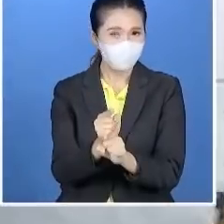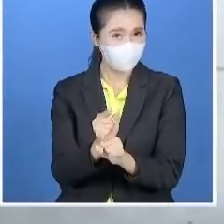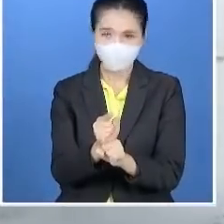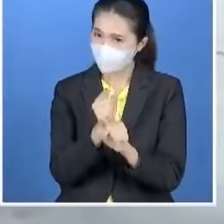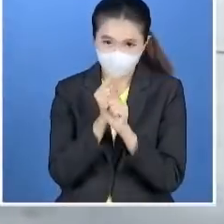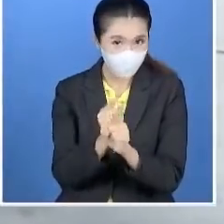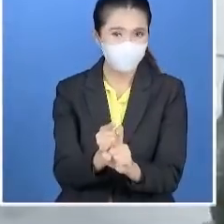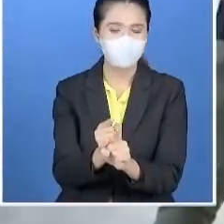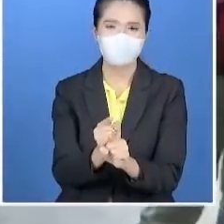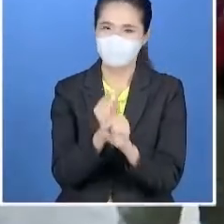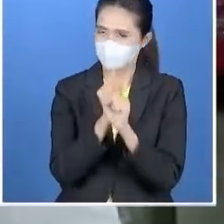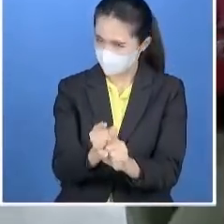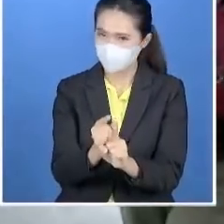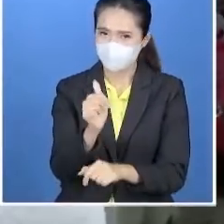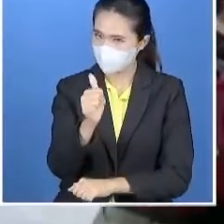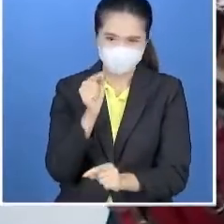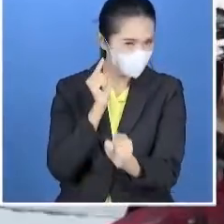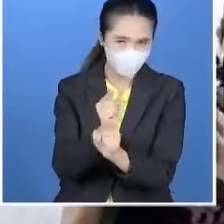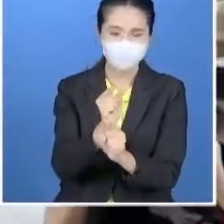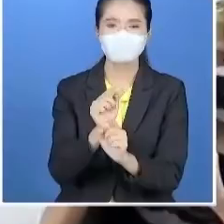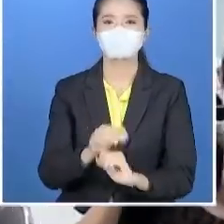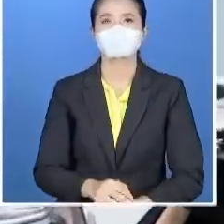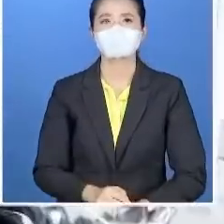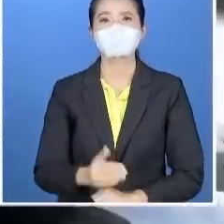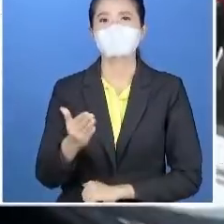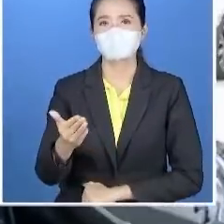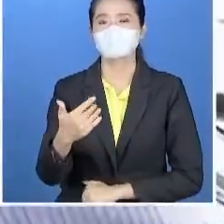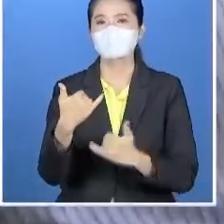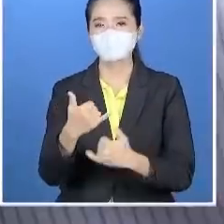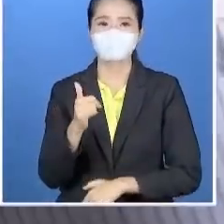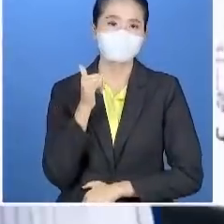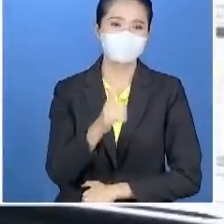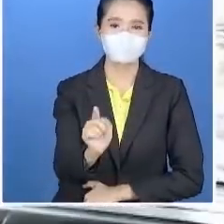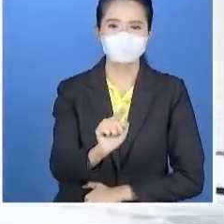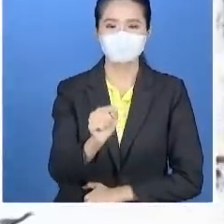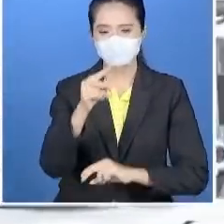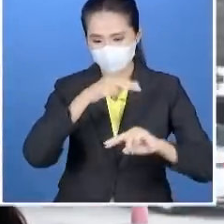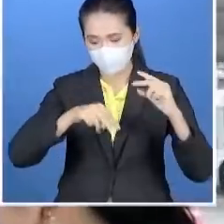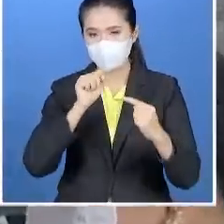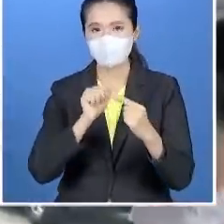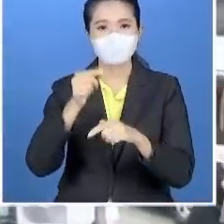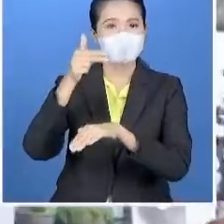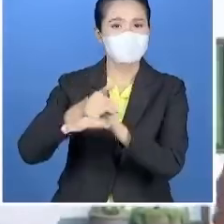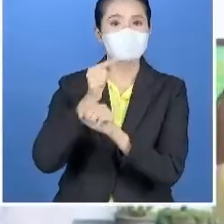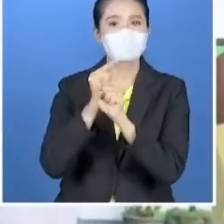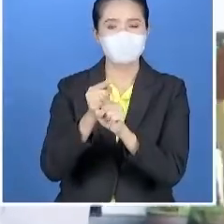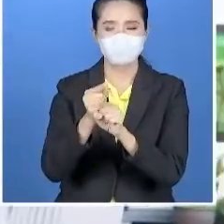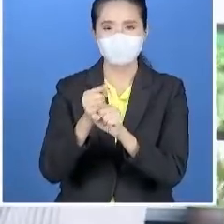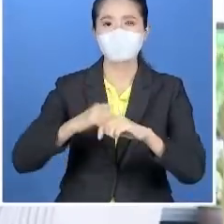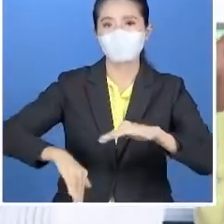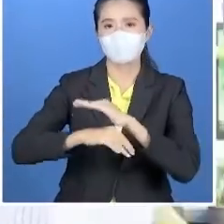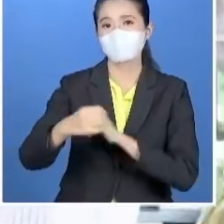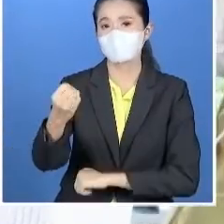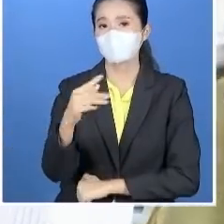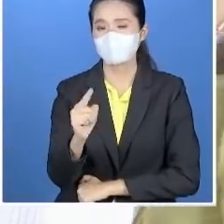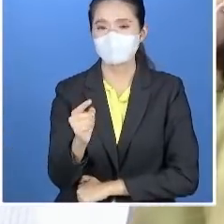กัดไม่ปล่อยเลยคือต้องตามให้ได้อย่างถึงที่สุดคุณมงคลกิจเนี่ยล่าสุดลงพื้นที่นะคะไปตรวจสอบวงจรปิดตามที่แกโพสต์ข้อมูลเมื่อสัก